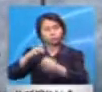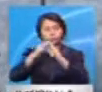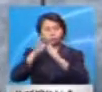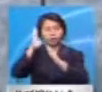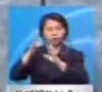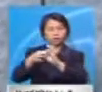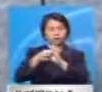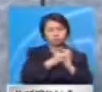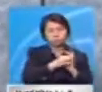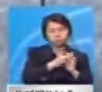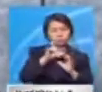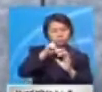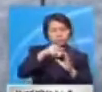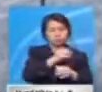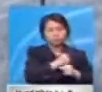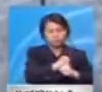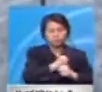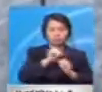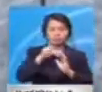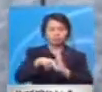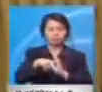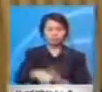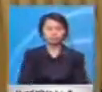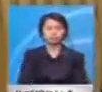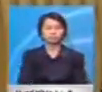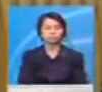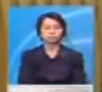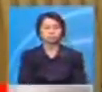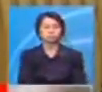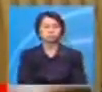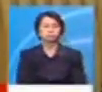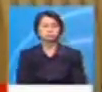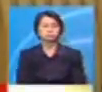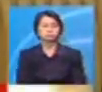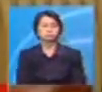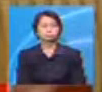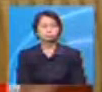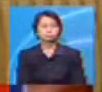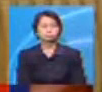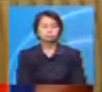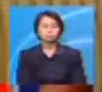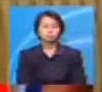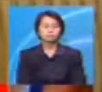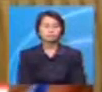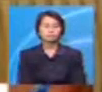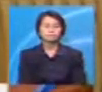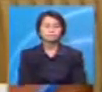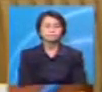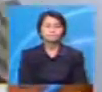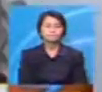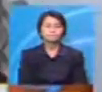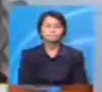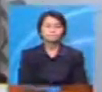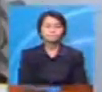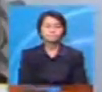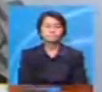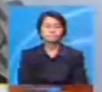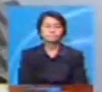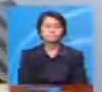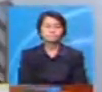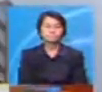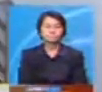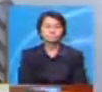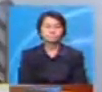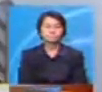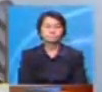dimiliki kelak 428 unit rumah sehingga kini pihak Kementerian telah